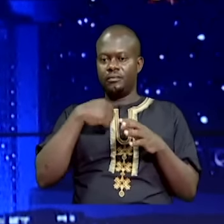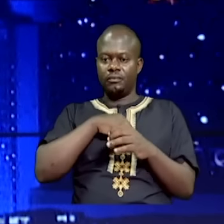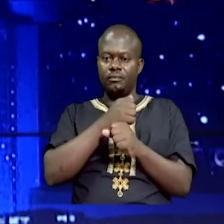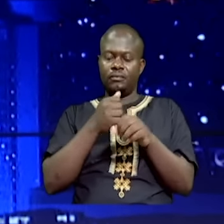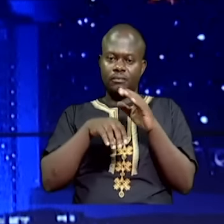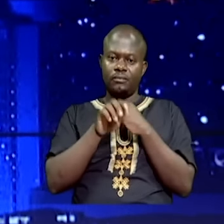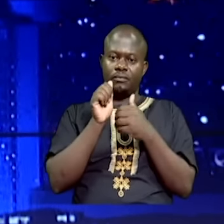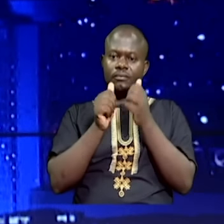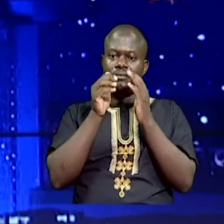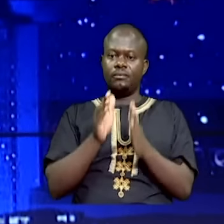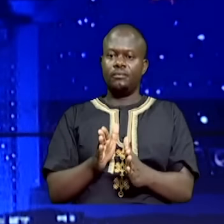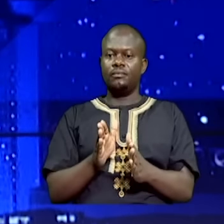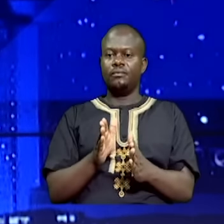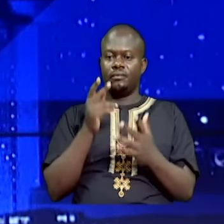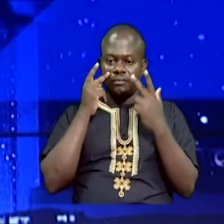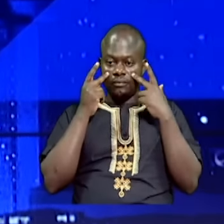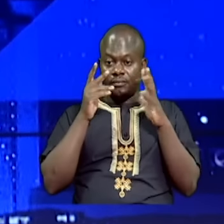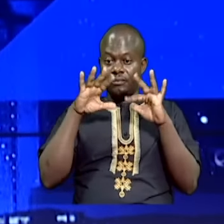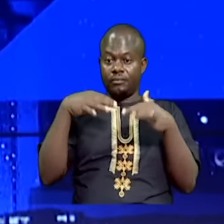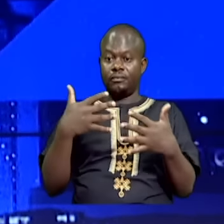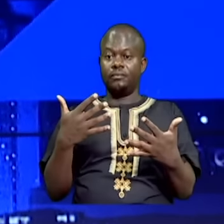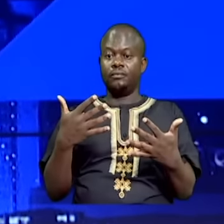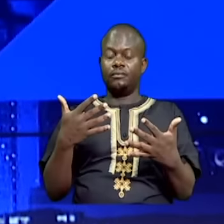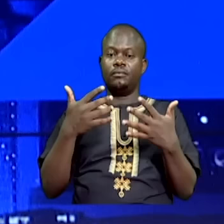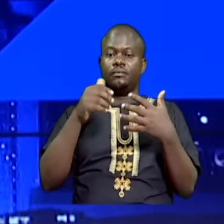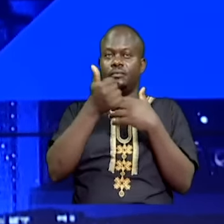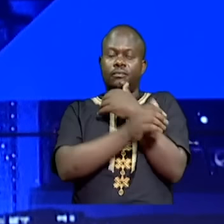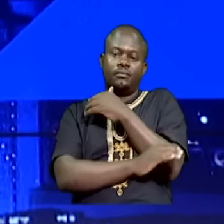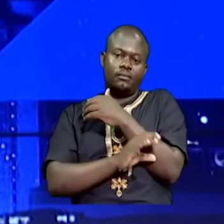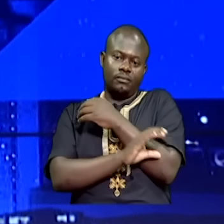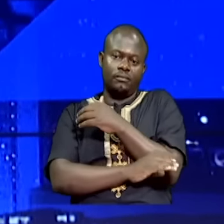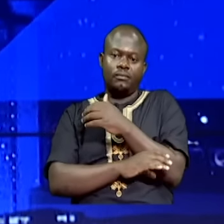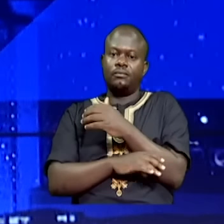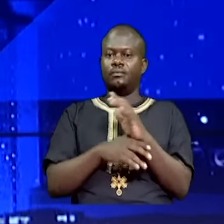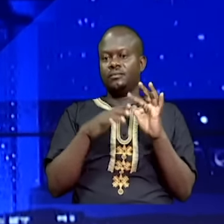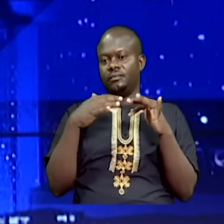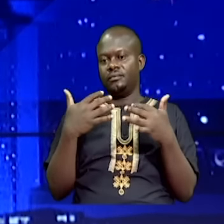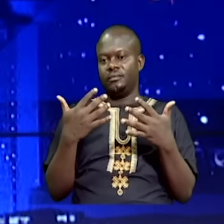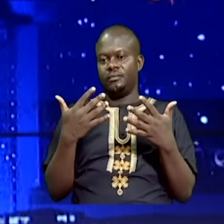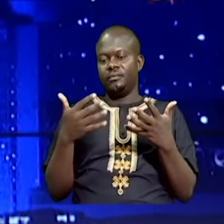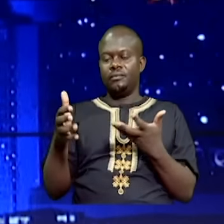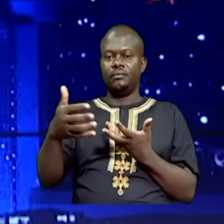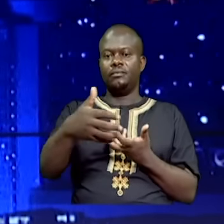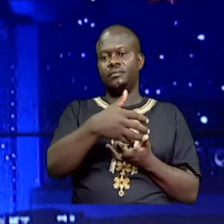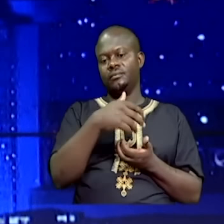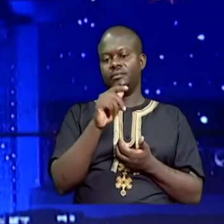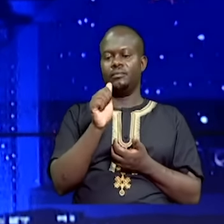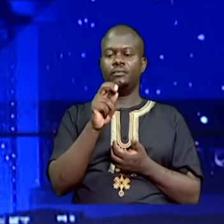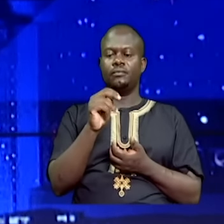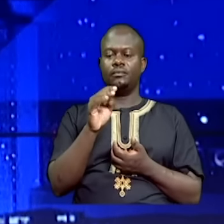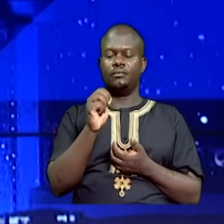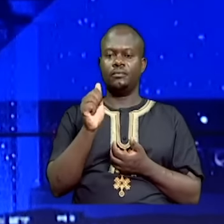ishami rya sport reka turebe uko hanze y'u Rwanda hiriwe hifashe twabikusanyirijwe na Kanyamanza